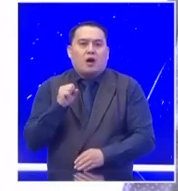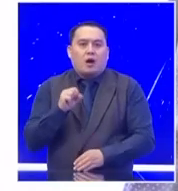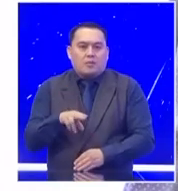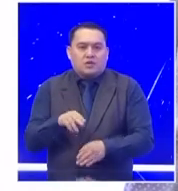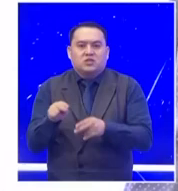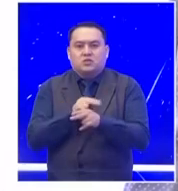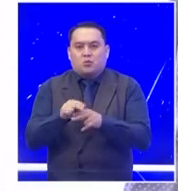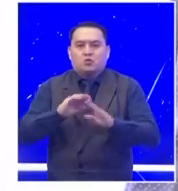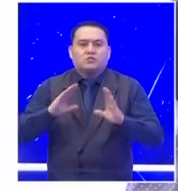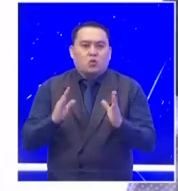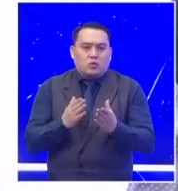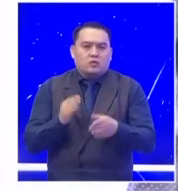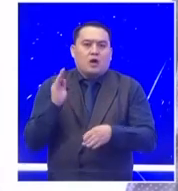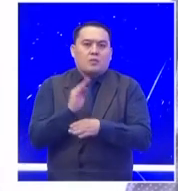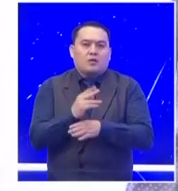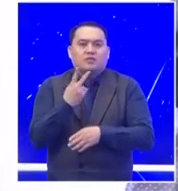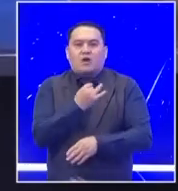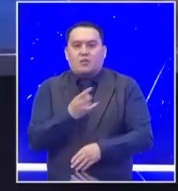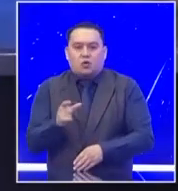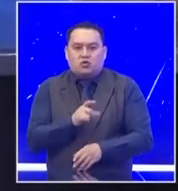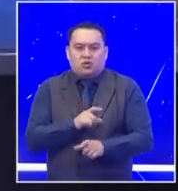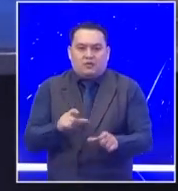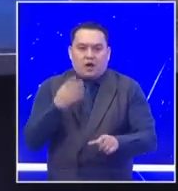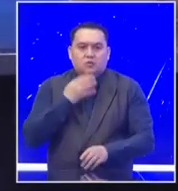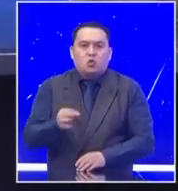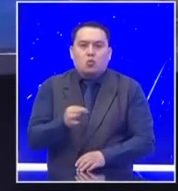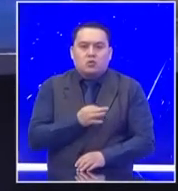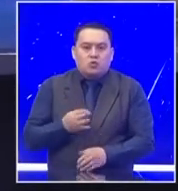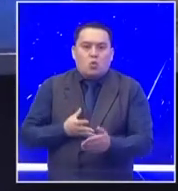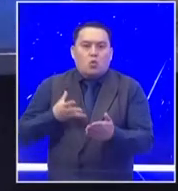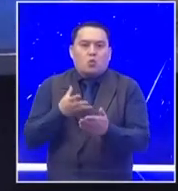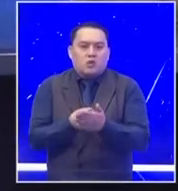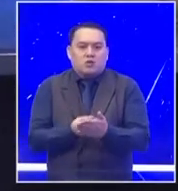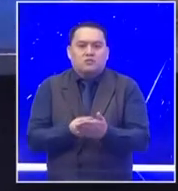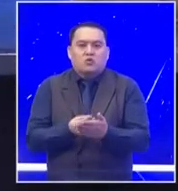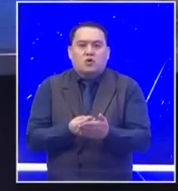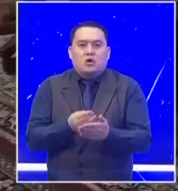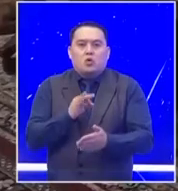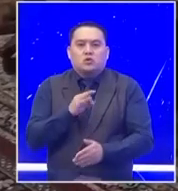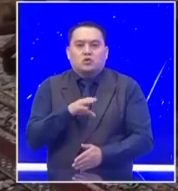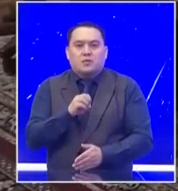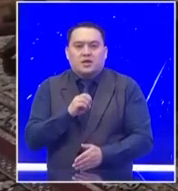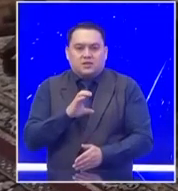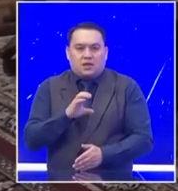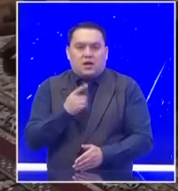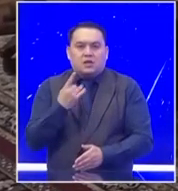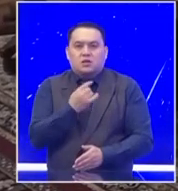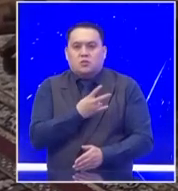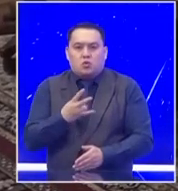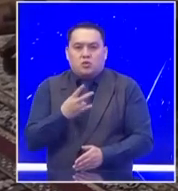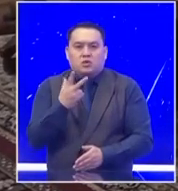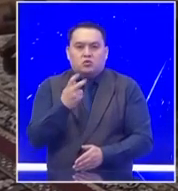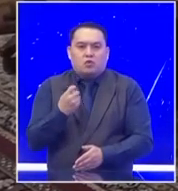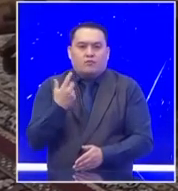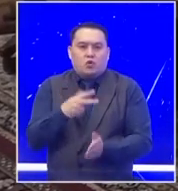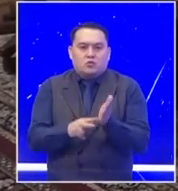поручил исправить ситуацию. Добавим, всего из 2 миллионов жителей Алматинской области от уплаты взносов по ОСМС освобождены 1